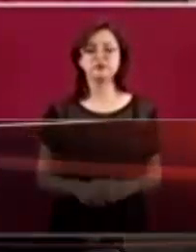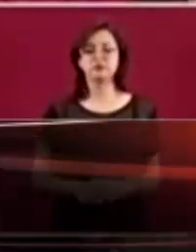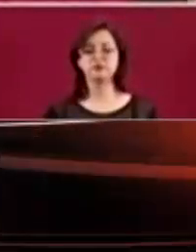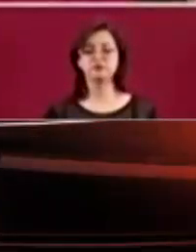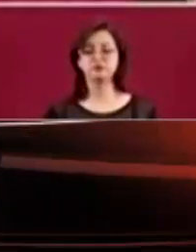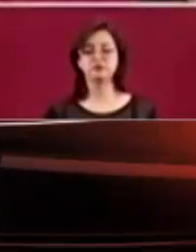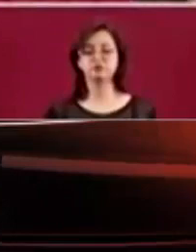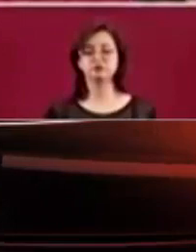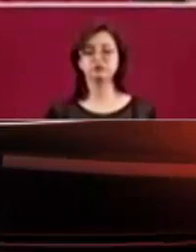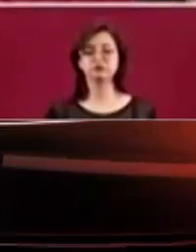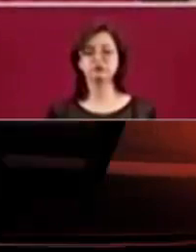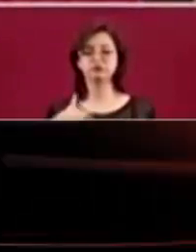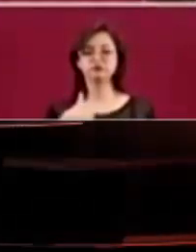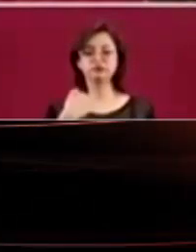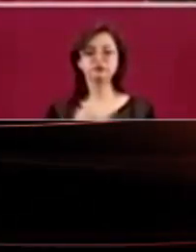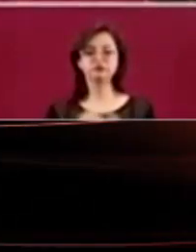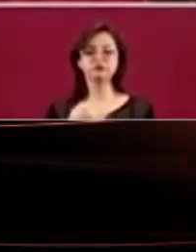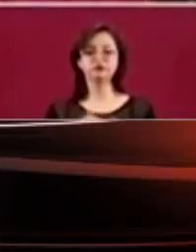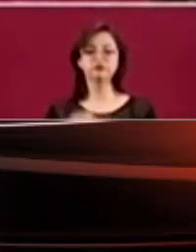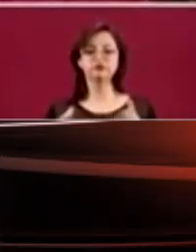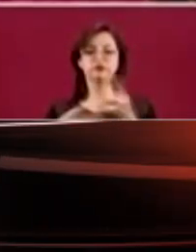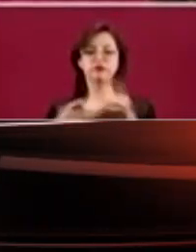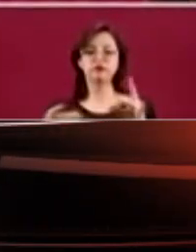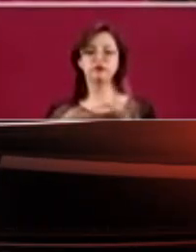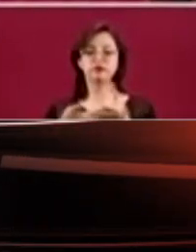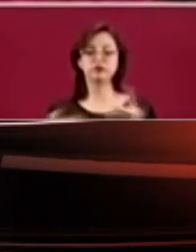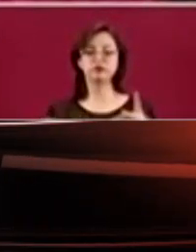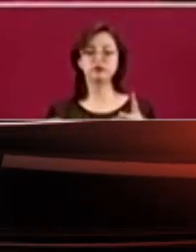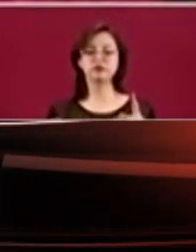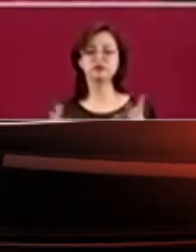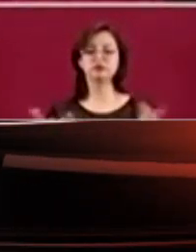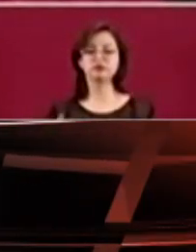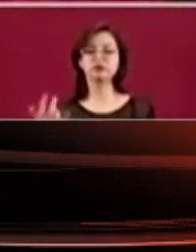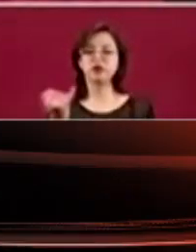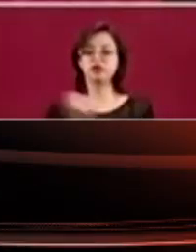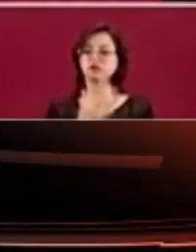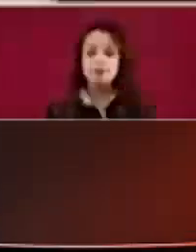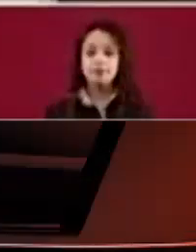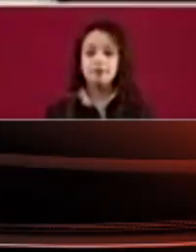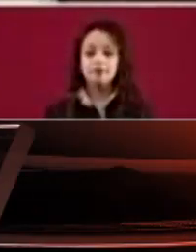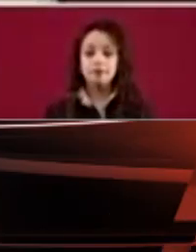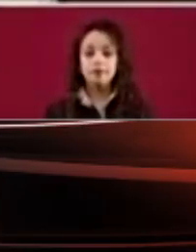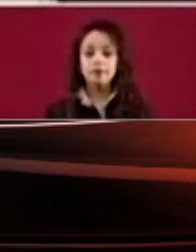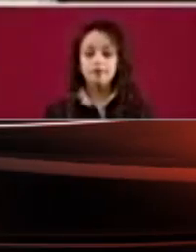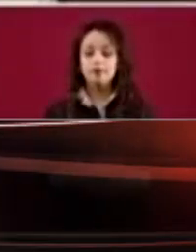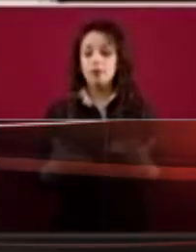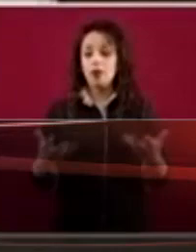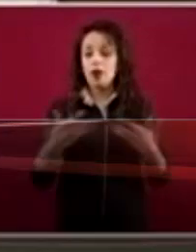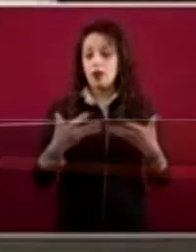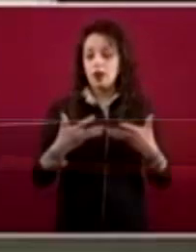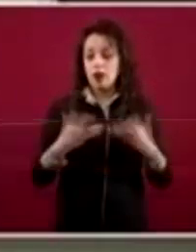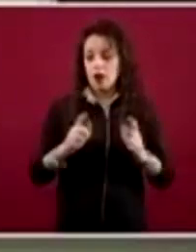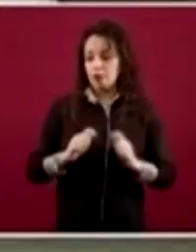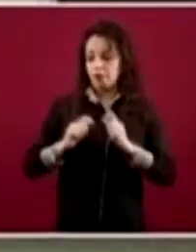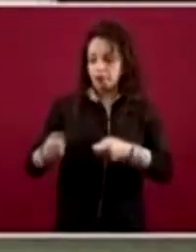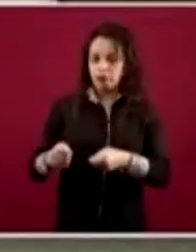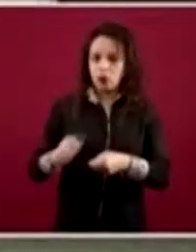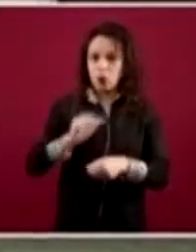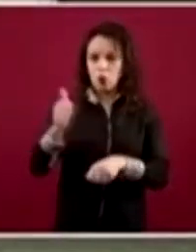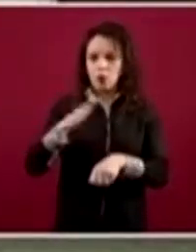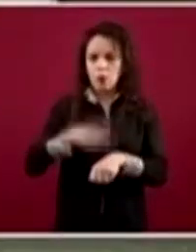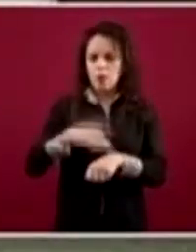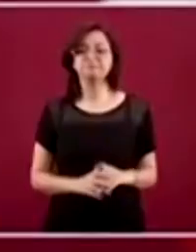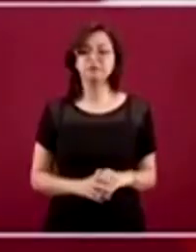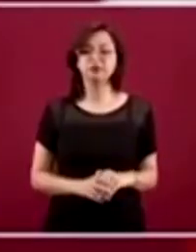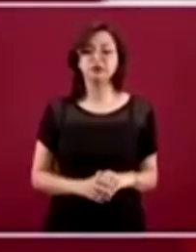မက္ကဆီကိုနိုင်ငံမှာကိုရိုနာဗိုင်းရပ်စ်ကူးစက်ခံရသူတထောင်ကျော်အထိတိုးလာခဲ့သလိုသေဆုံးသူဦးရေဟာလည်းတိတိတသားမြင့်တက်လာခဲ့တာကြောင့်ကျန်းမာရေးဆို